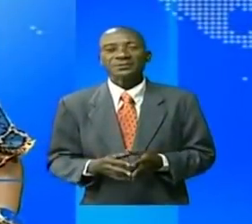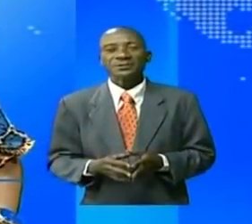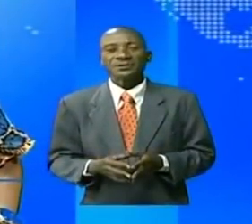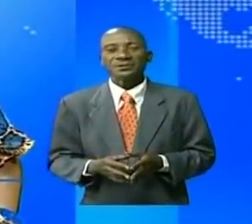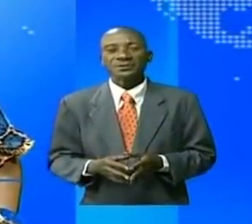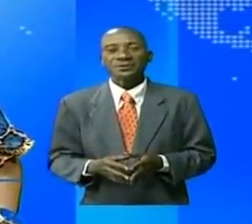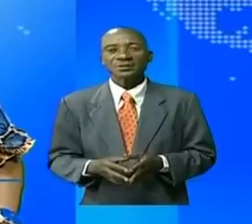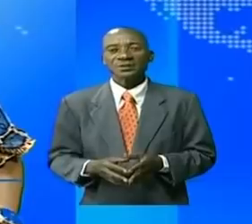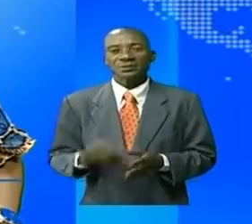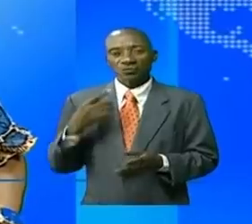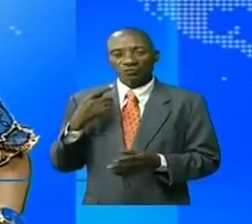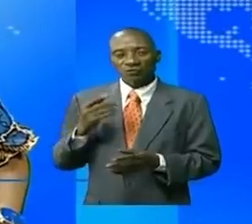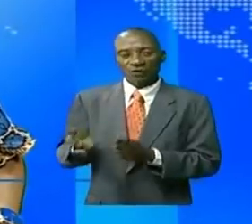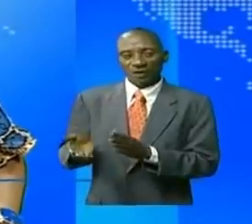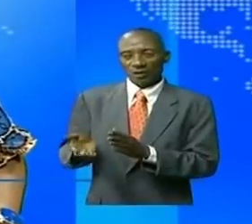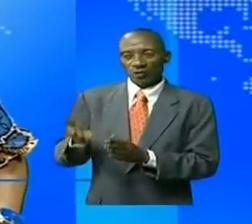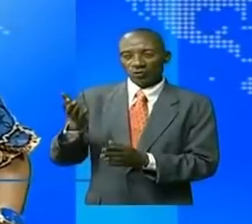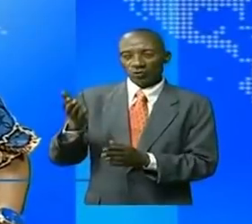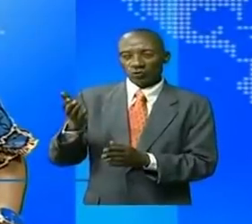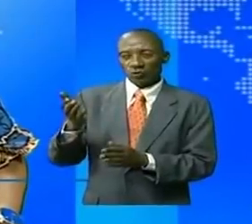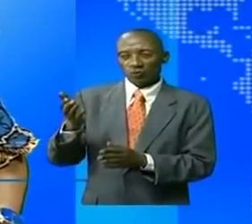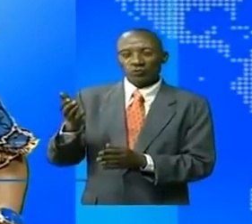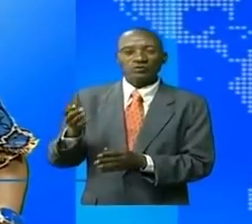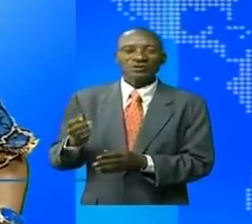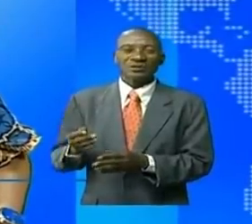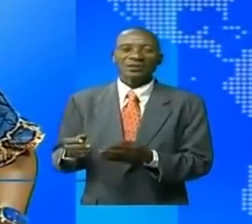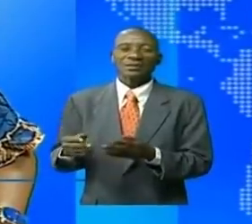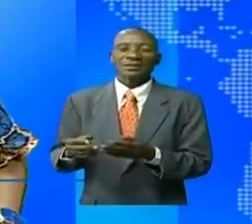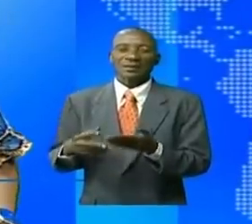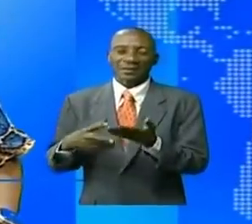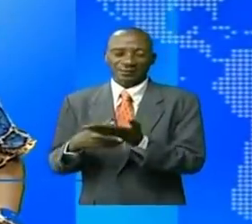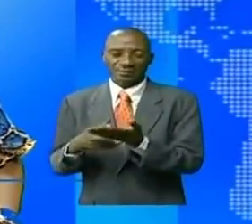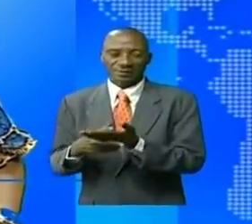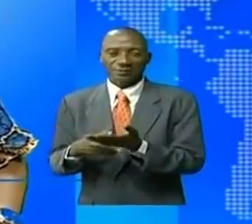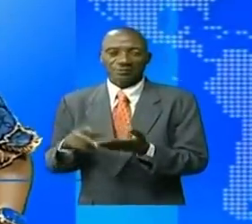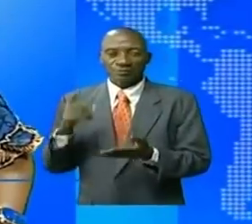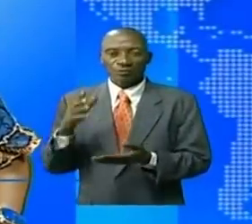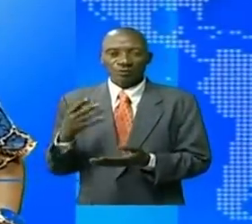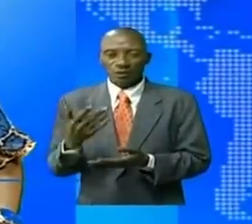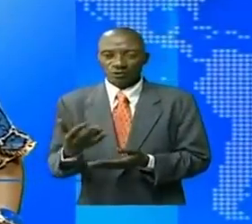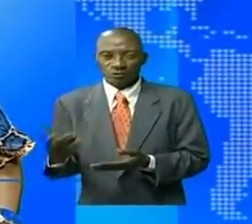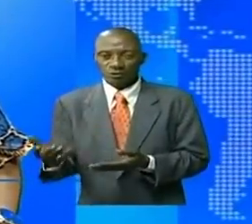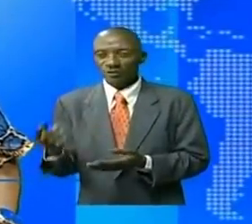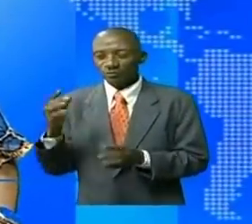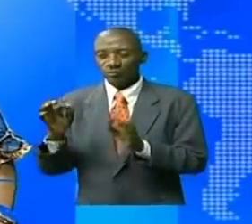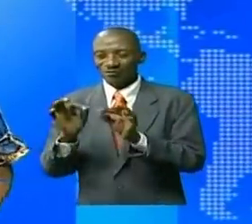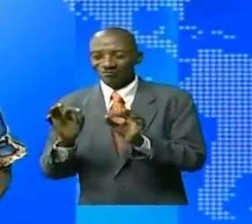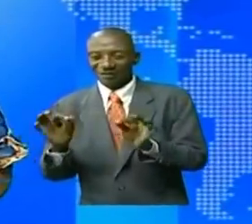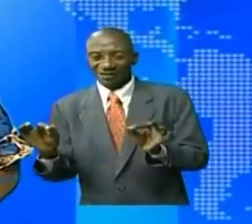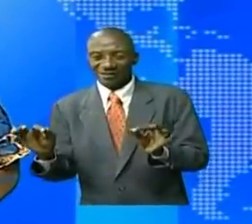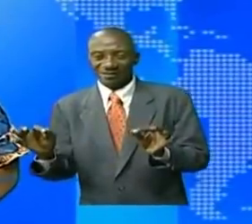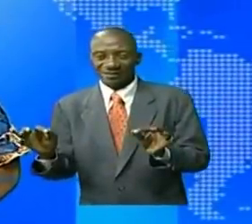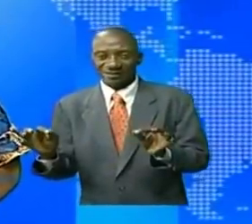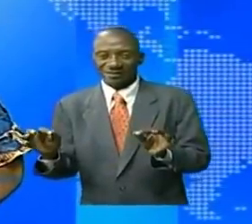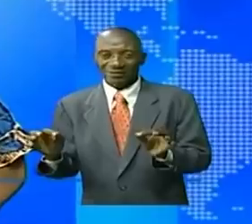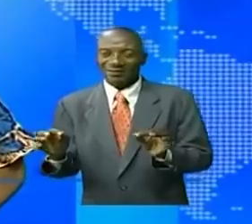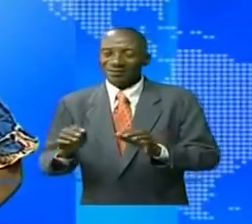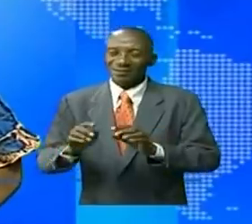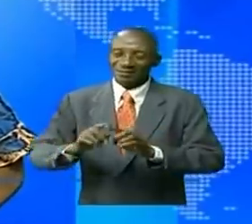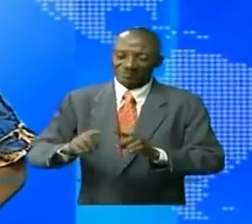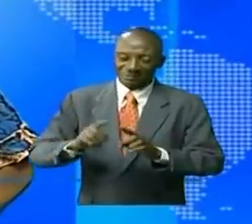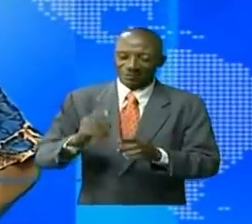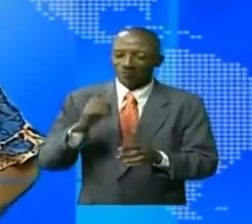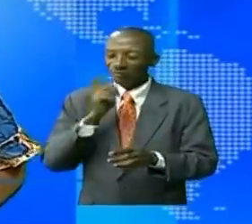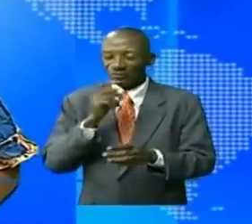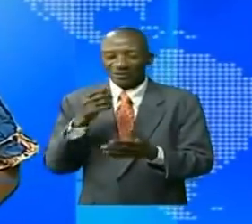hausse de prix du blé qui menace en particulier les ménages urbains, la révision de la loi électorale en République démocratique du Congo.